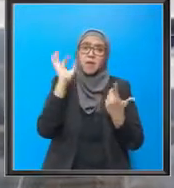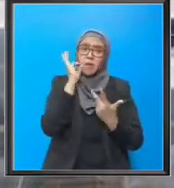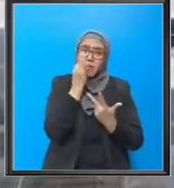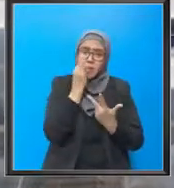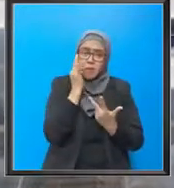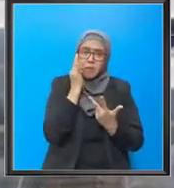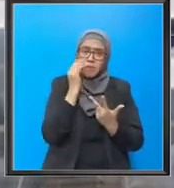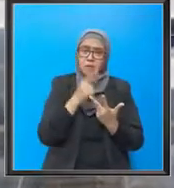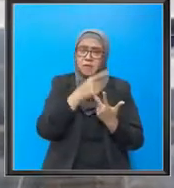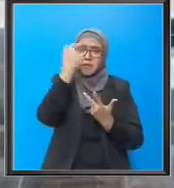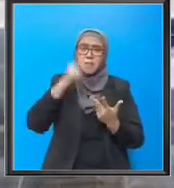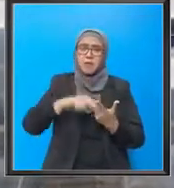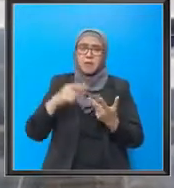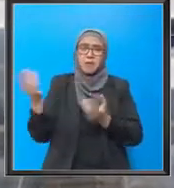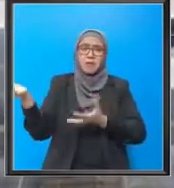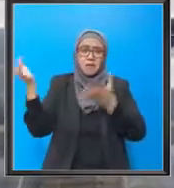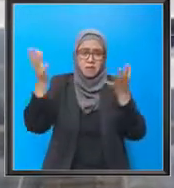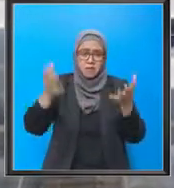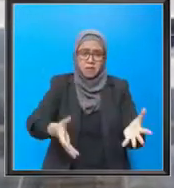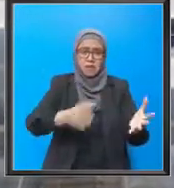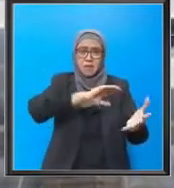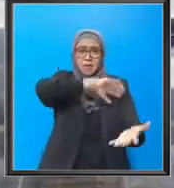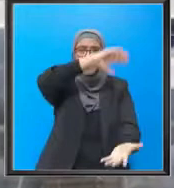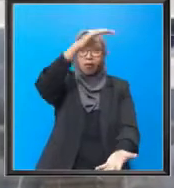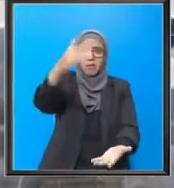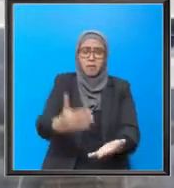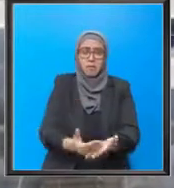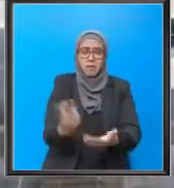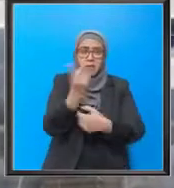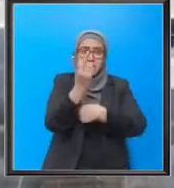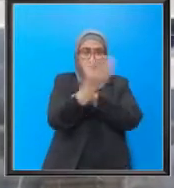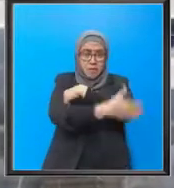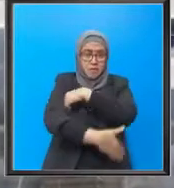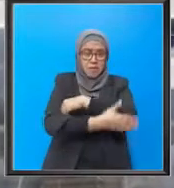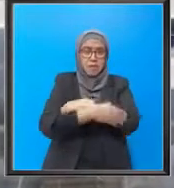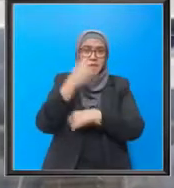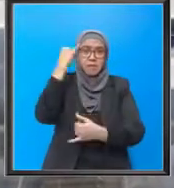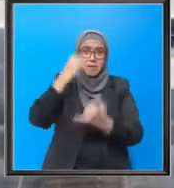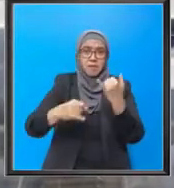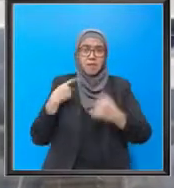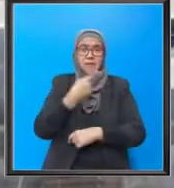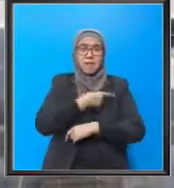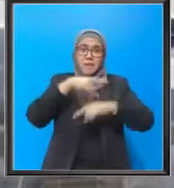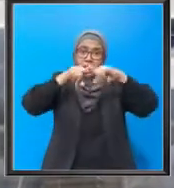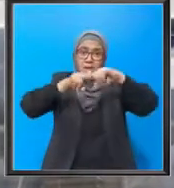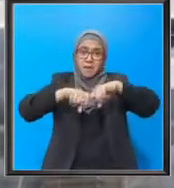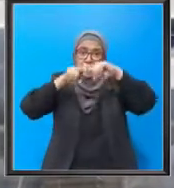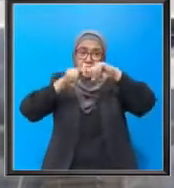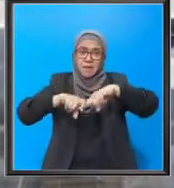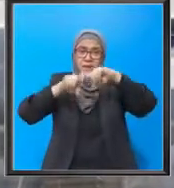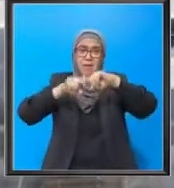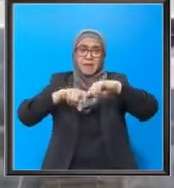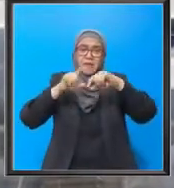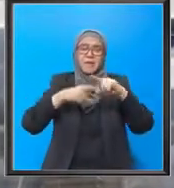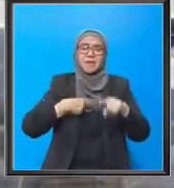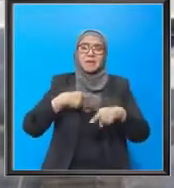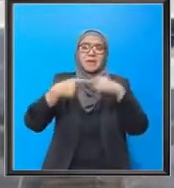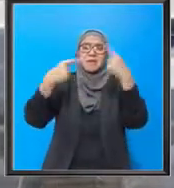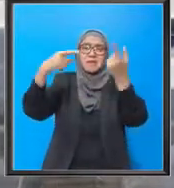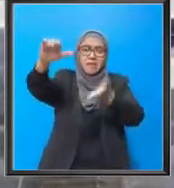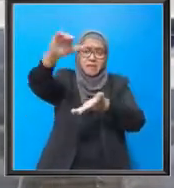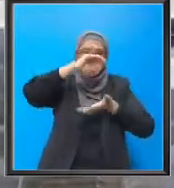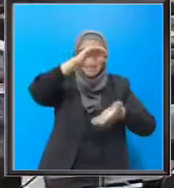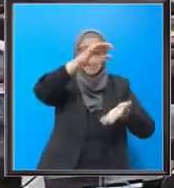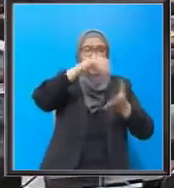semua di Lombok daripada dual negara dan kita akhirnya bergantung kepada supply luar negara terima